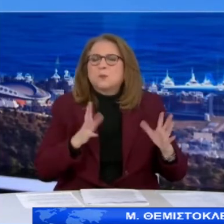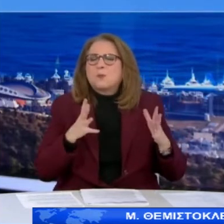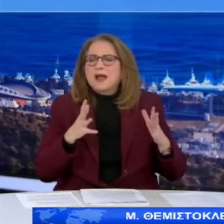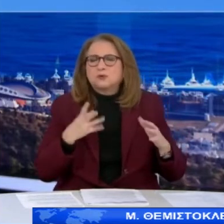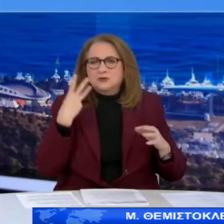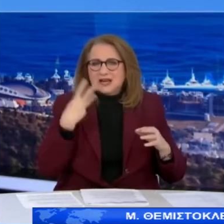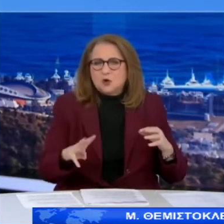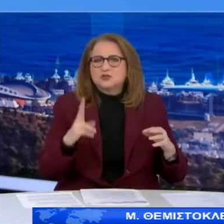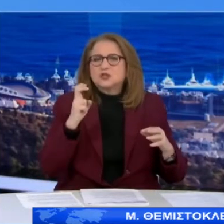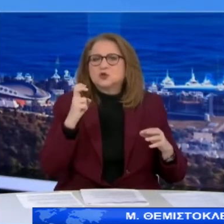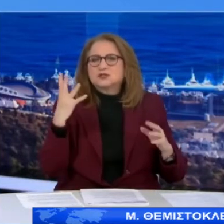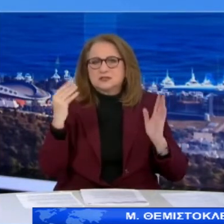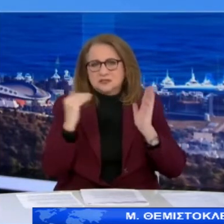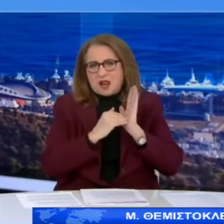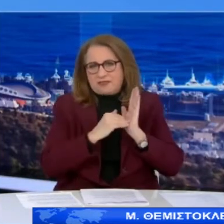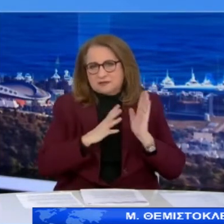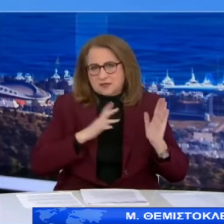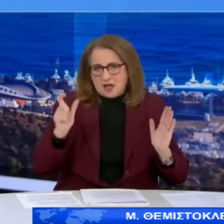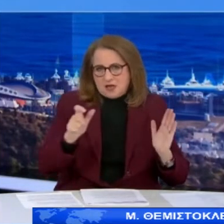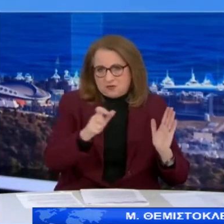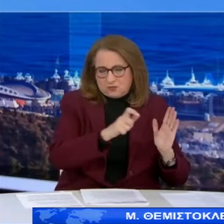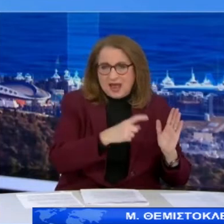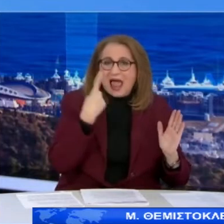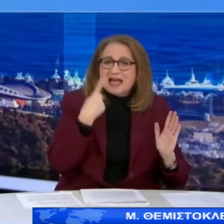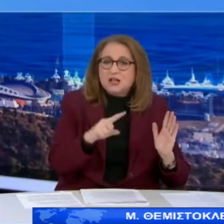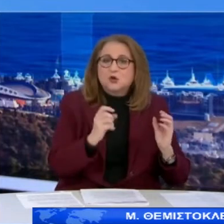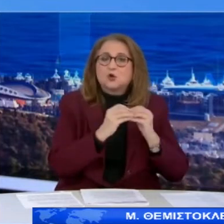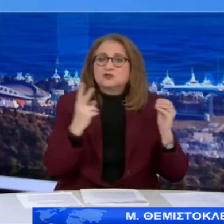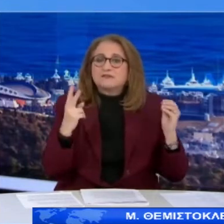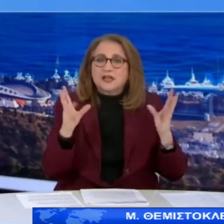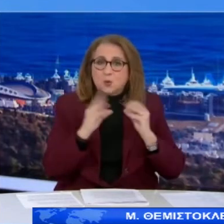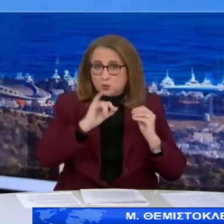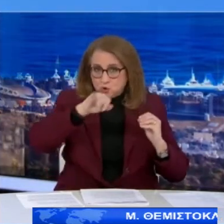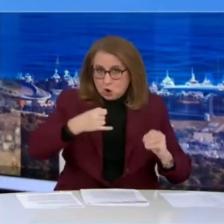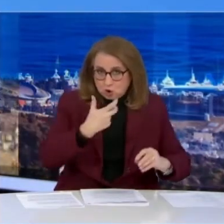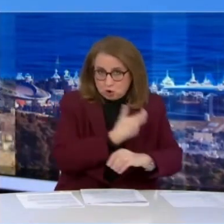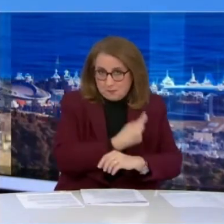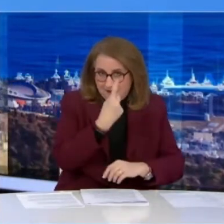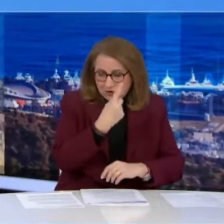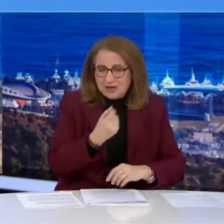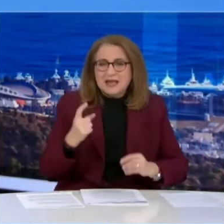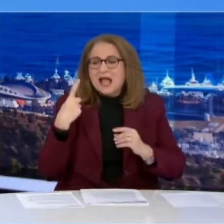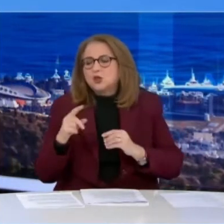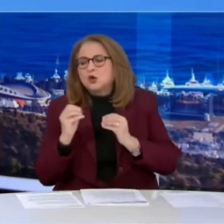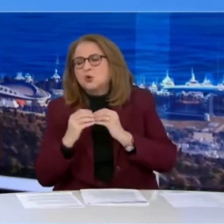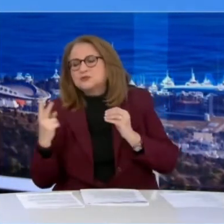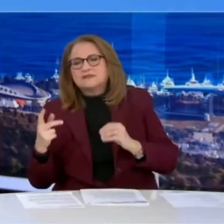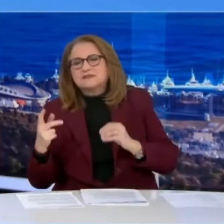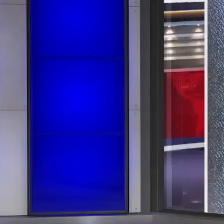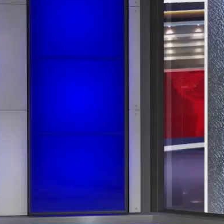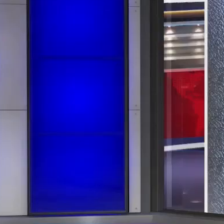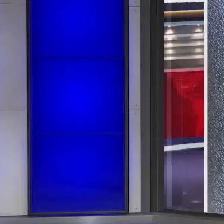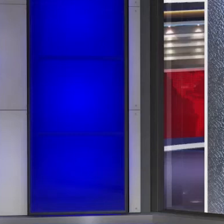είναι 147.000 πολίτες με το εμβόλιο της Johnson & Johnson και 177.000 πολίτες με τα εμβόλια Pfizer, Moderna και